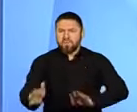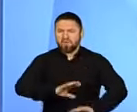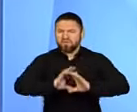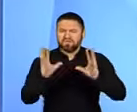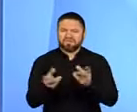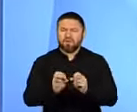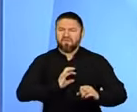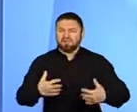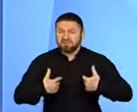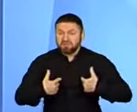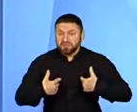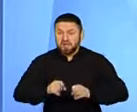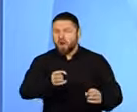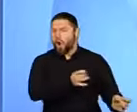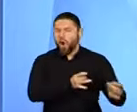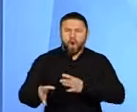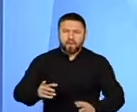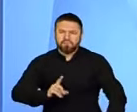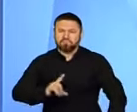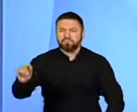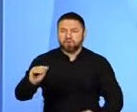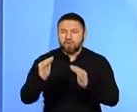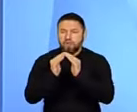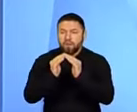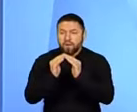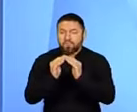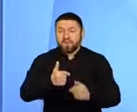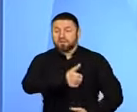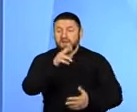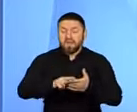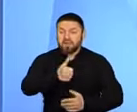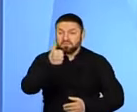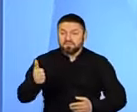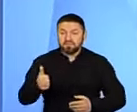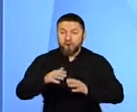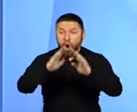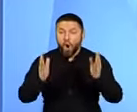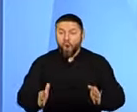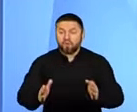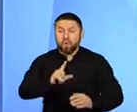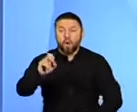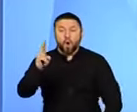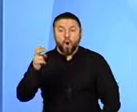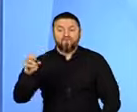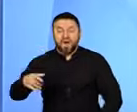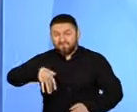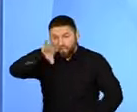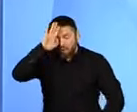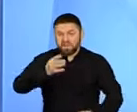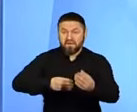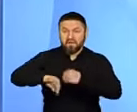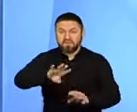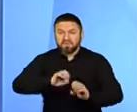dobytku życia i natychmiastowe opuszczenie swoich domów. Z dnia na dzień znaleźli się w przesiedleńczym obozie przy Łąkowej w Łodzi.